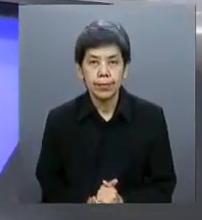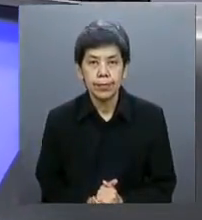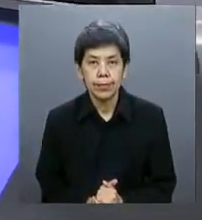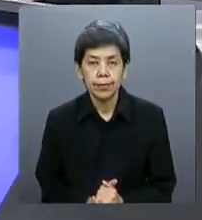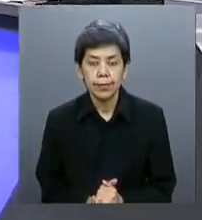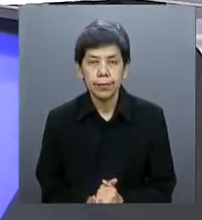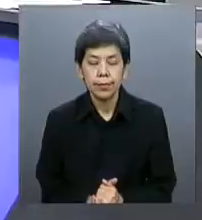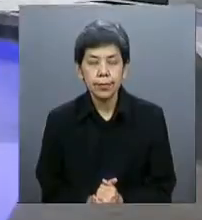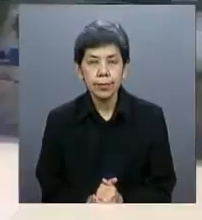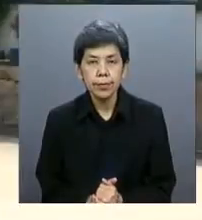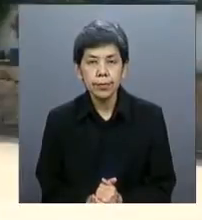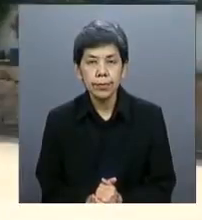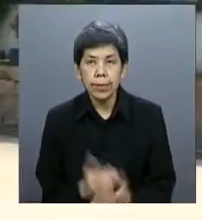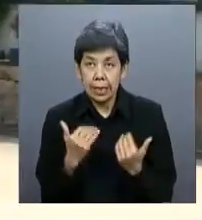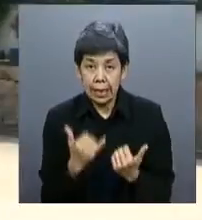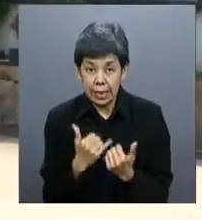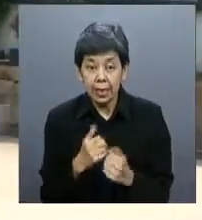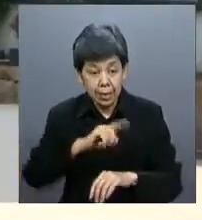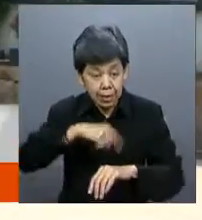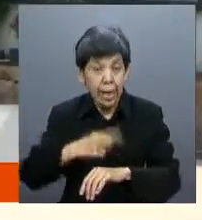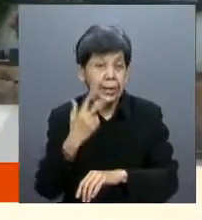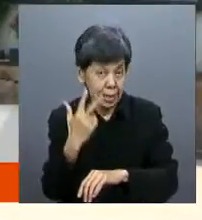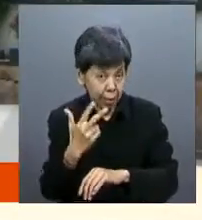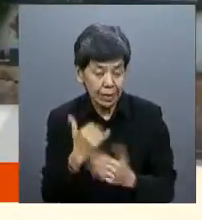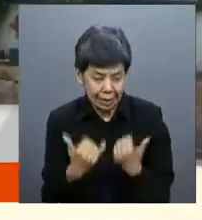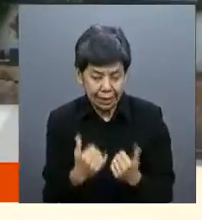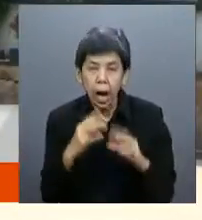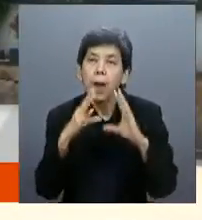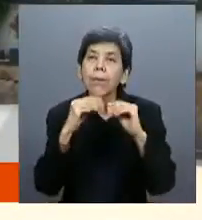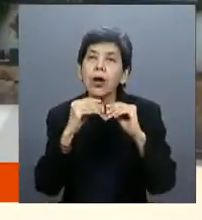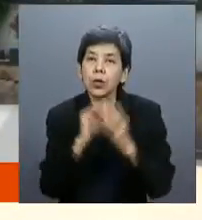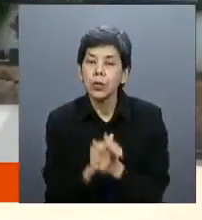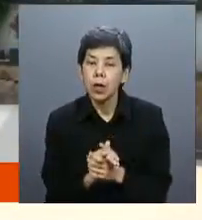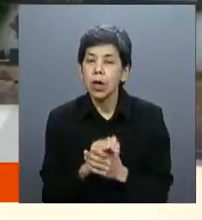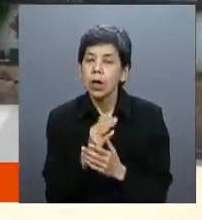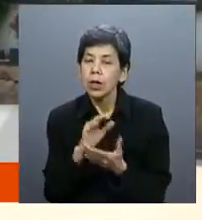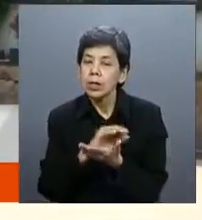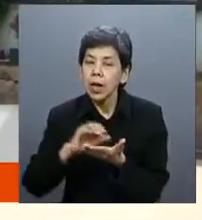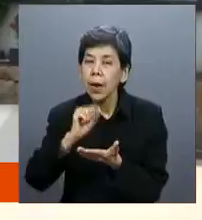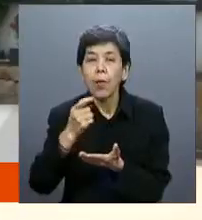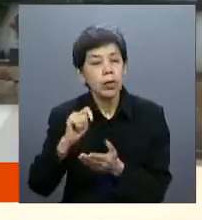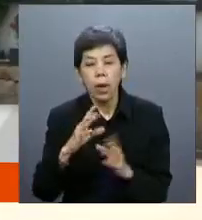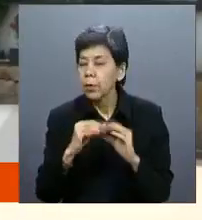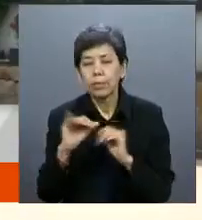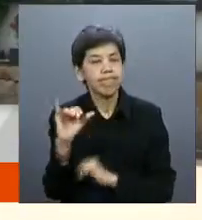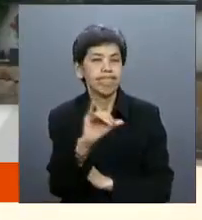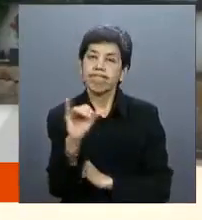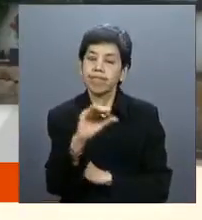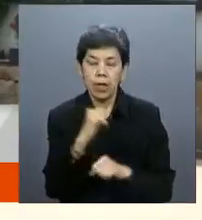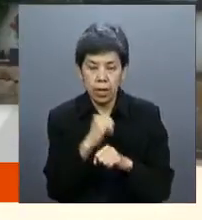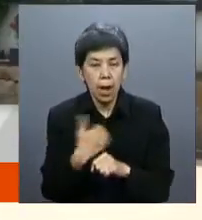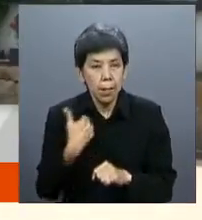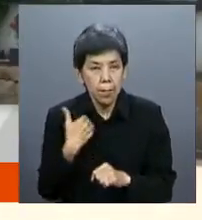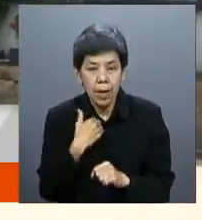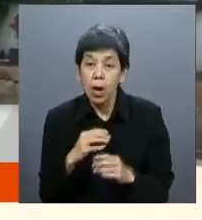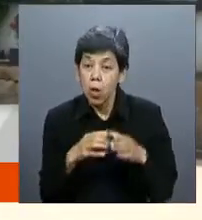ณจตุรงค์คุณวันวิสาคะผ่านมาเกือบ3ชั่วโมงแล้วนะคะแต่การประชุมสภาอบต.เขาหลวงก็ไม่สามารถเปิดการประชุมได้ค่ะเนื่องจ